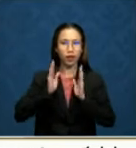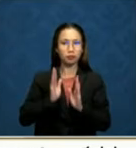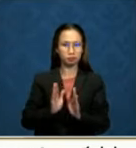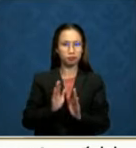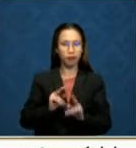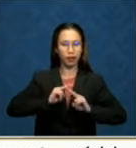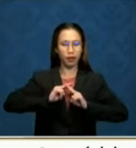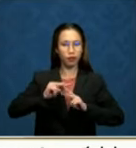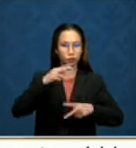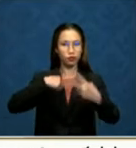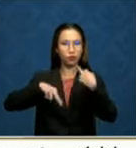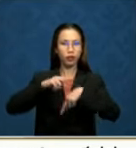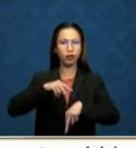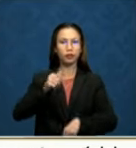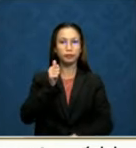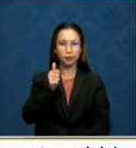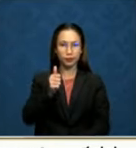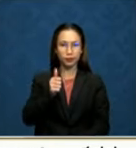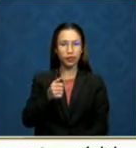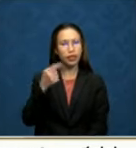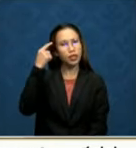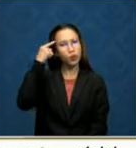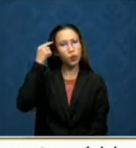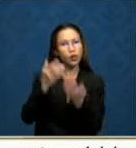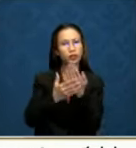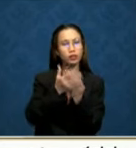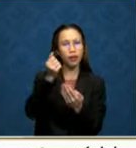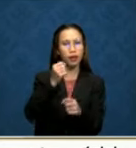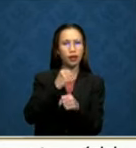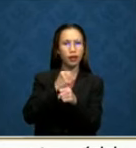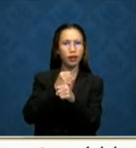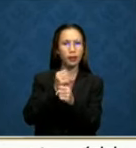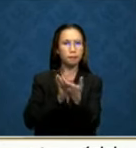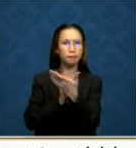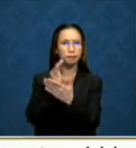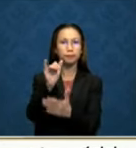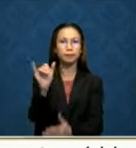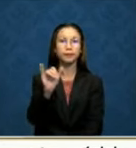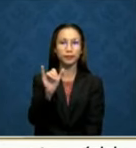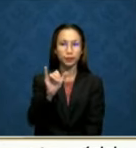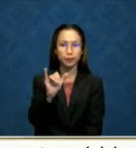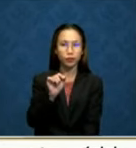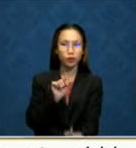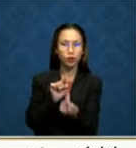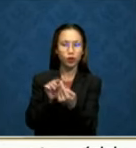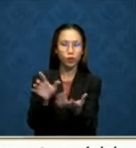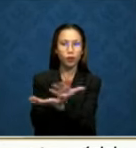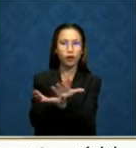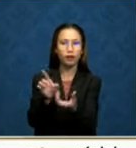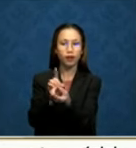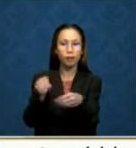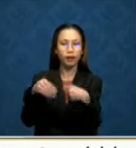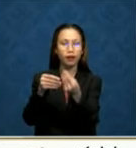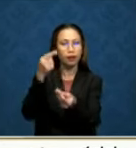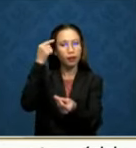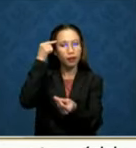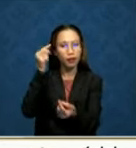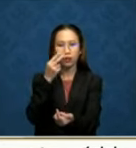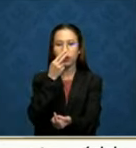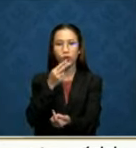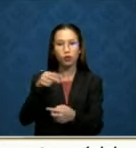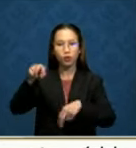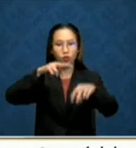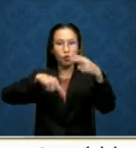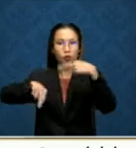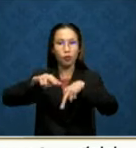ภคมากขึ้นและก็เดคิดว่าฑภาอยังทำไม่สำเรดนะฮะร improved cost of manufacturing and look toาการค้มครอง